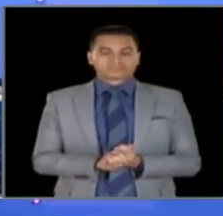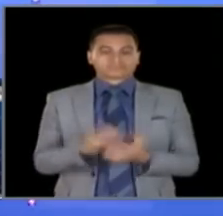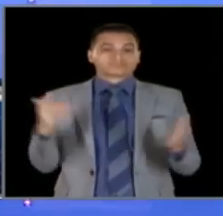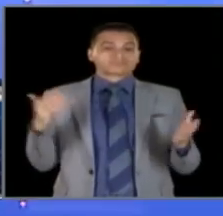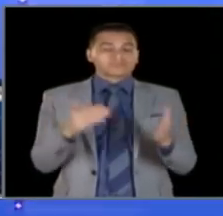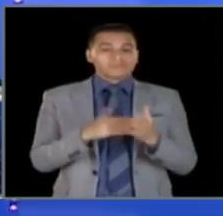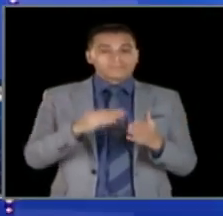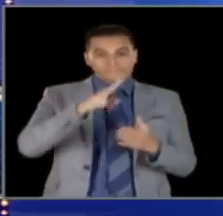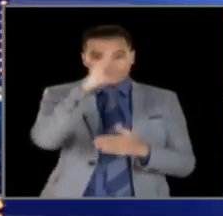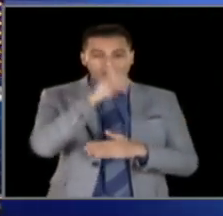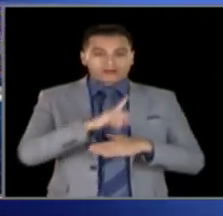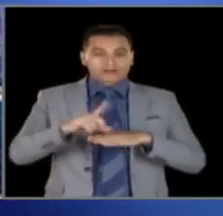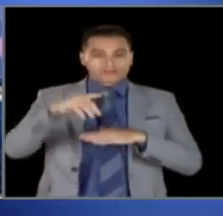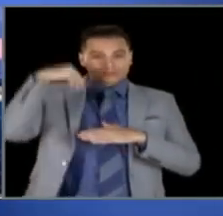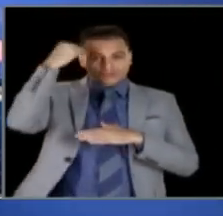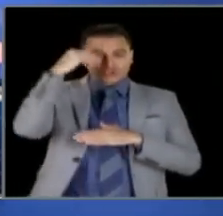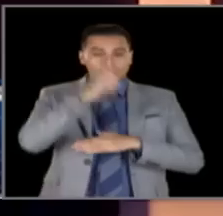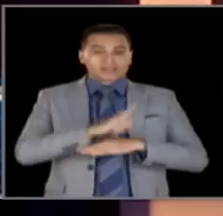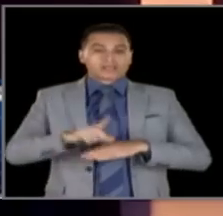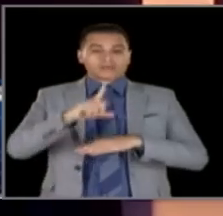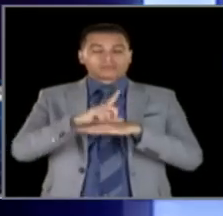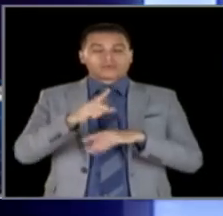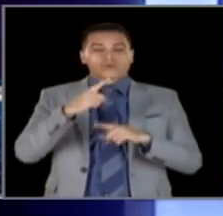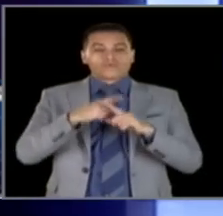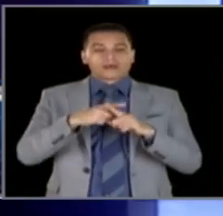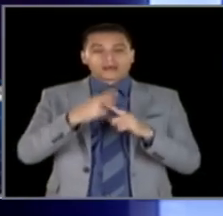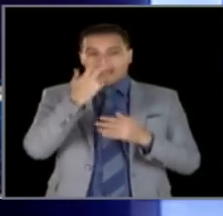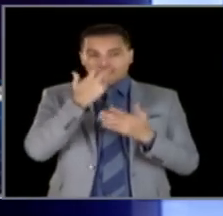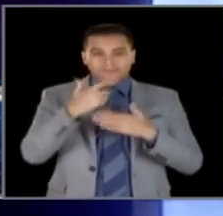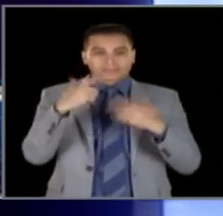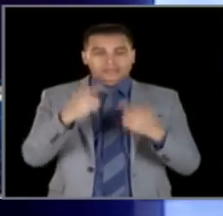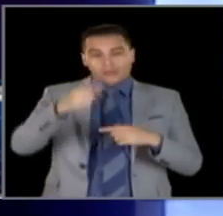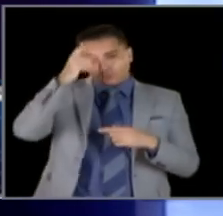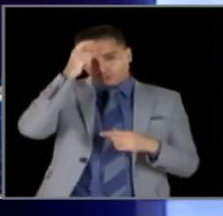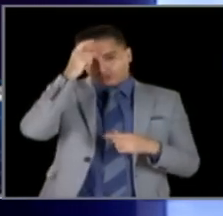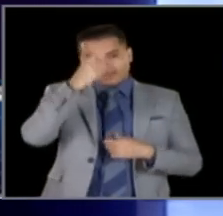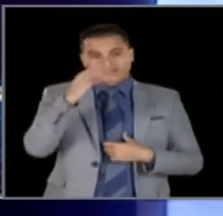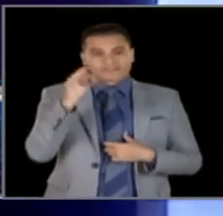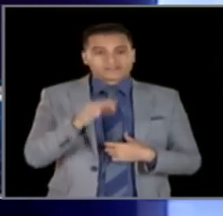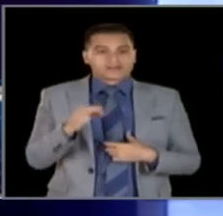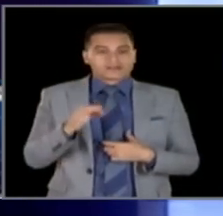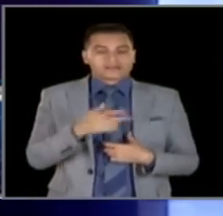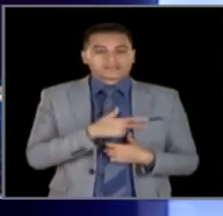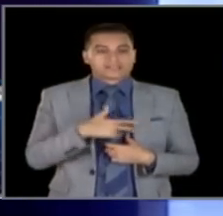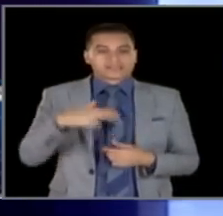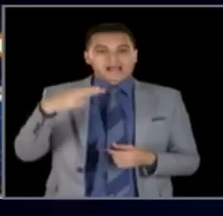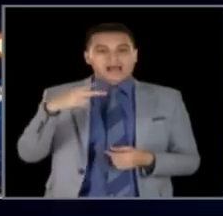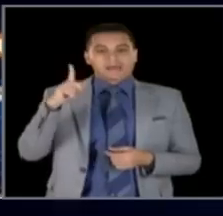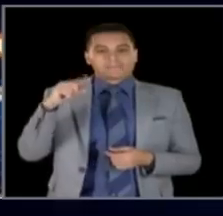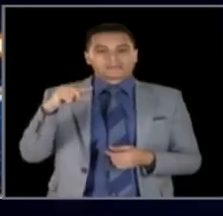آخر خليفة وولي عهد الدولة العثمانية في تركيا. عبد الحميد